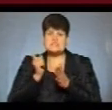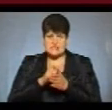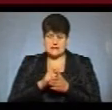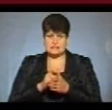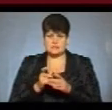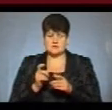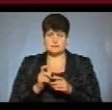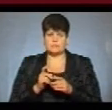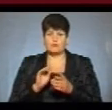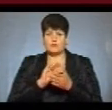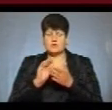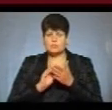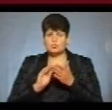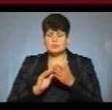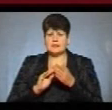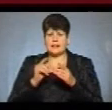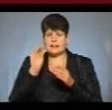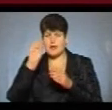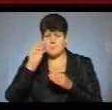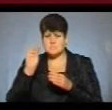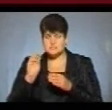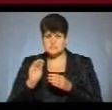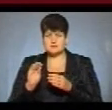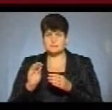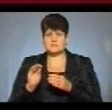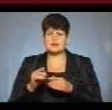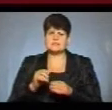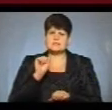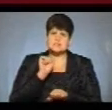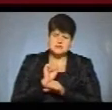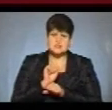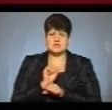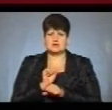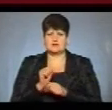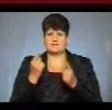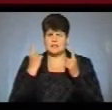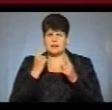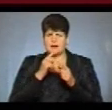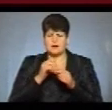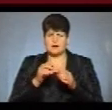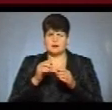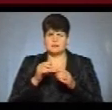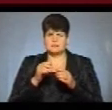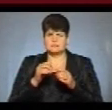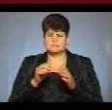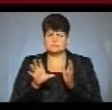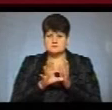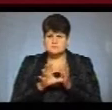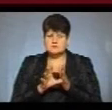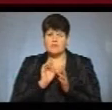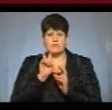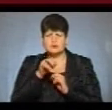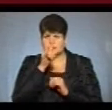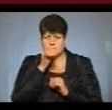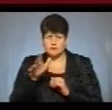Друге, попереджувальні написи повинні були бути, там стій, висока напруга, що не можна туди входити. І ще, що таке, і